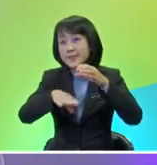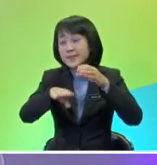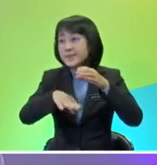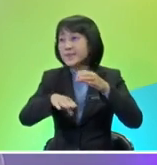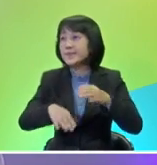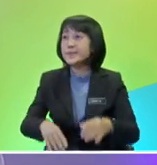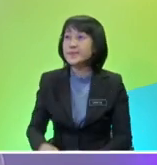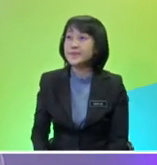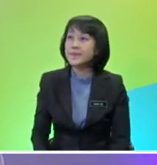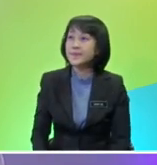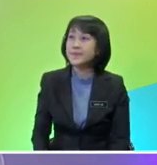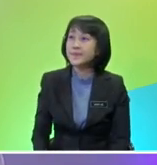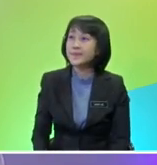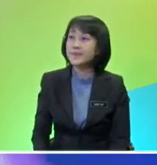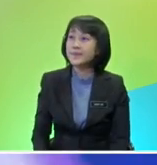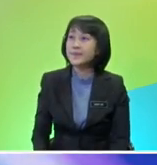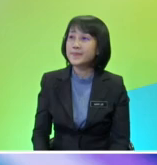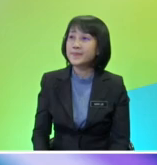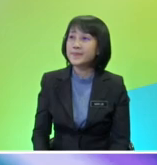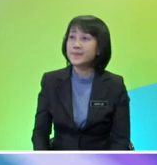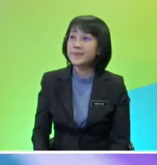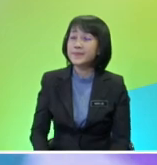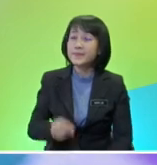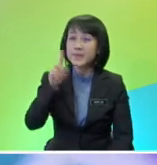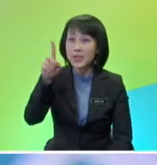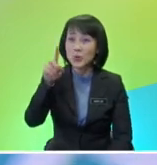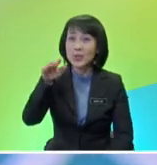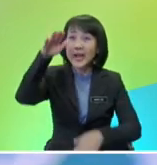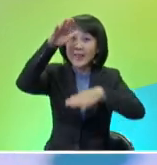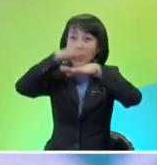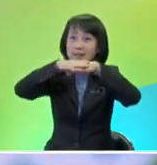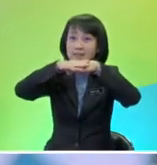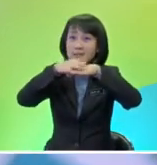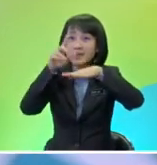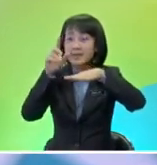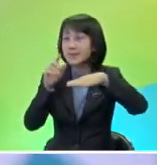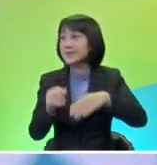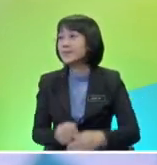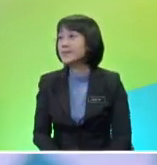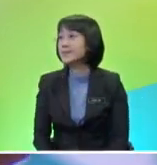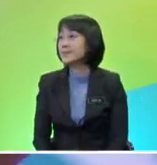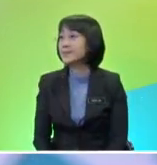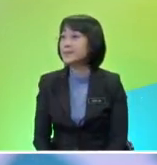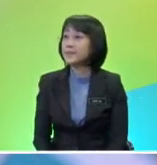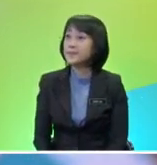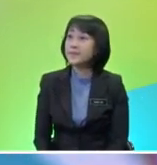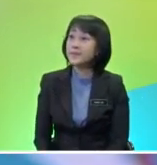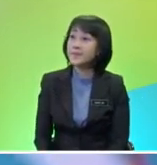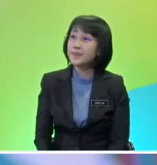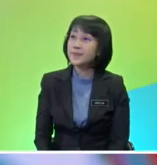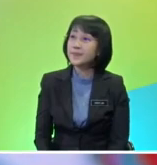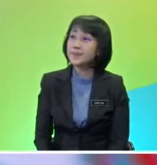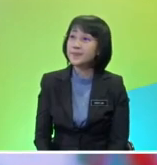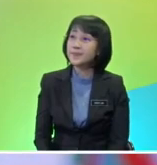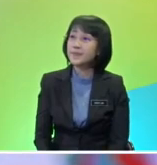Botol. Situ. Kemudian satu di bahagian atas. Dua. 3. Okay. Atas tu dekat mana-manalah.